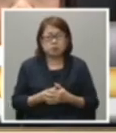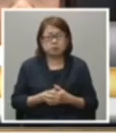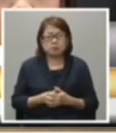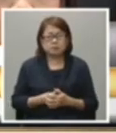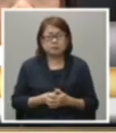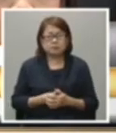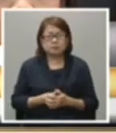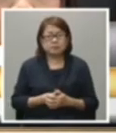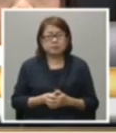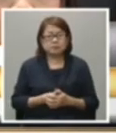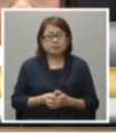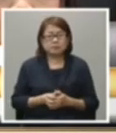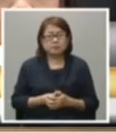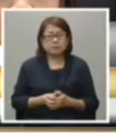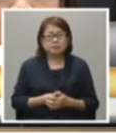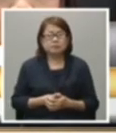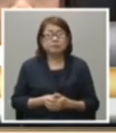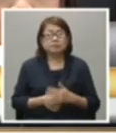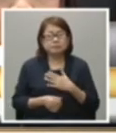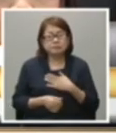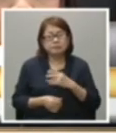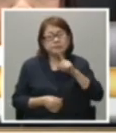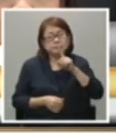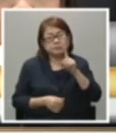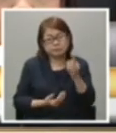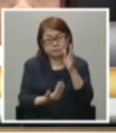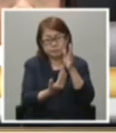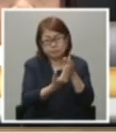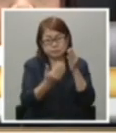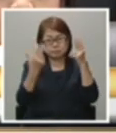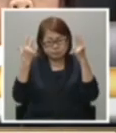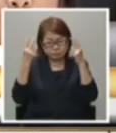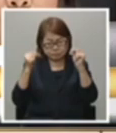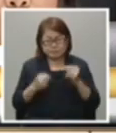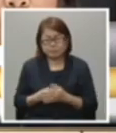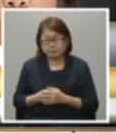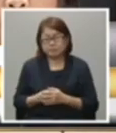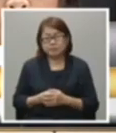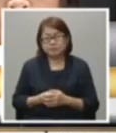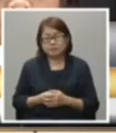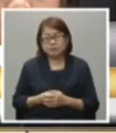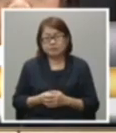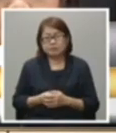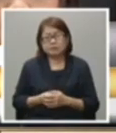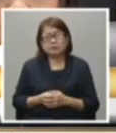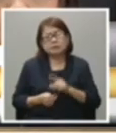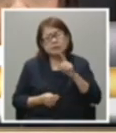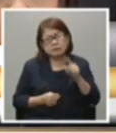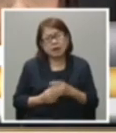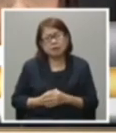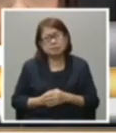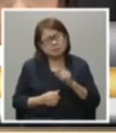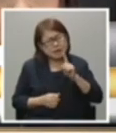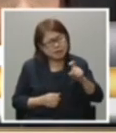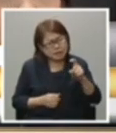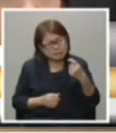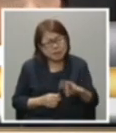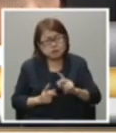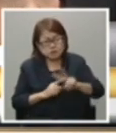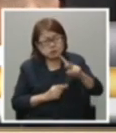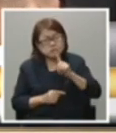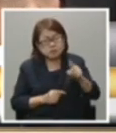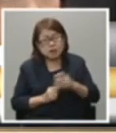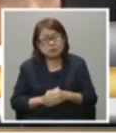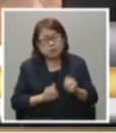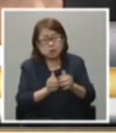นะคะดิฉันขอถามท่านนายกรัฐมนตรีอีกรอบหนึ่งค่ะว่าเราได้อะไรจากอาลีบาบาอันนี้ถามจริงๆเราได้อะ